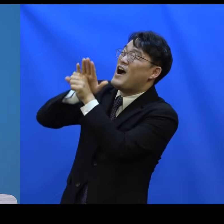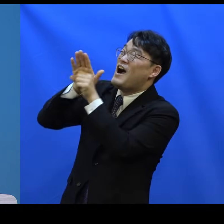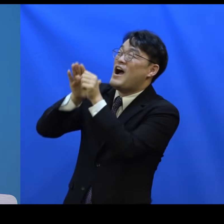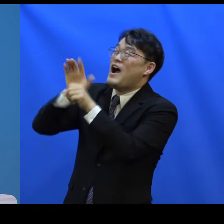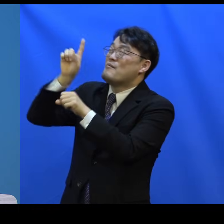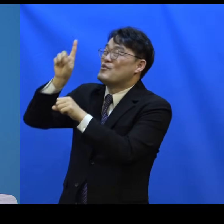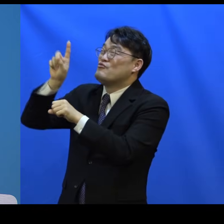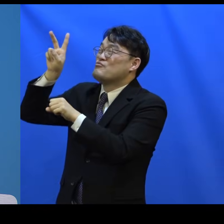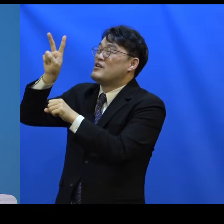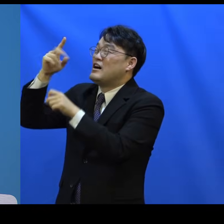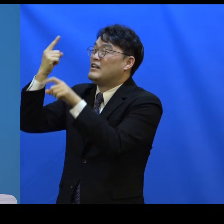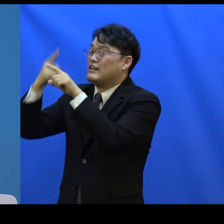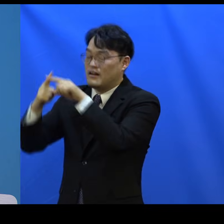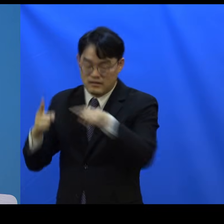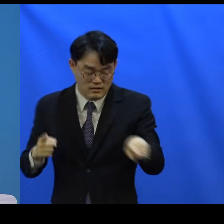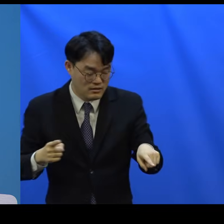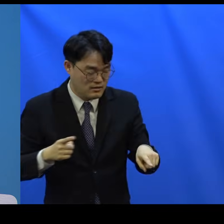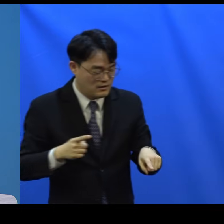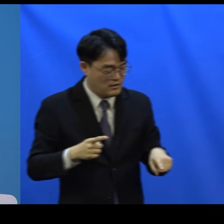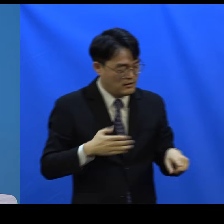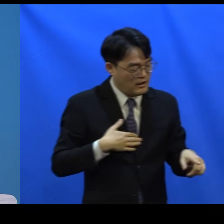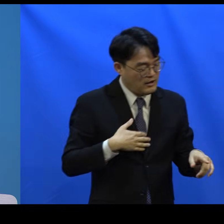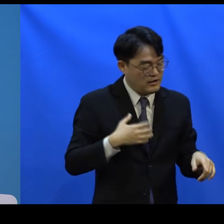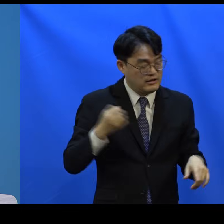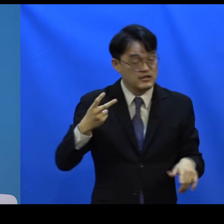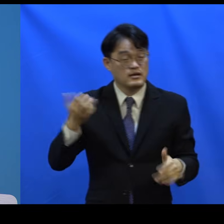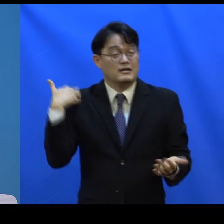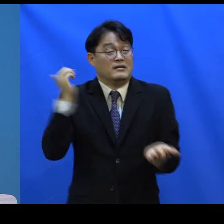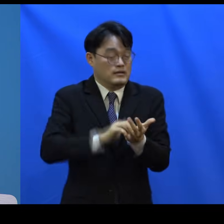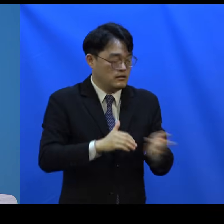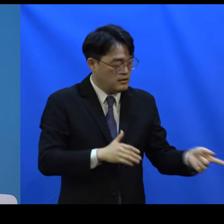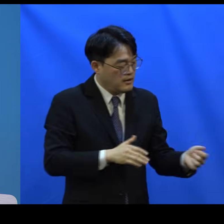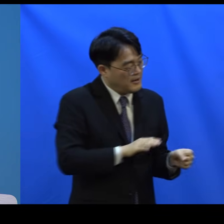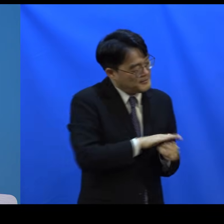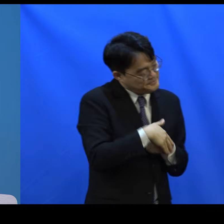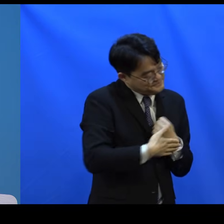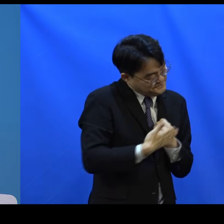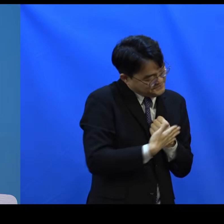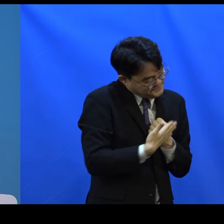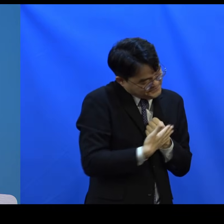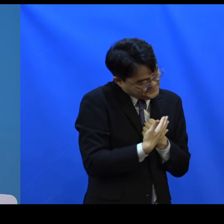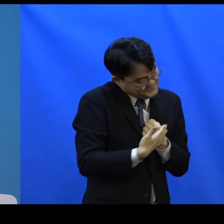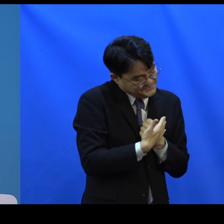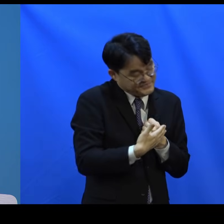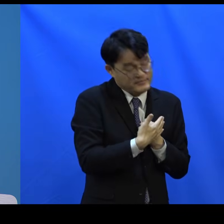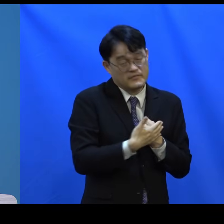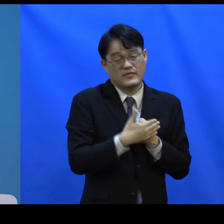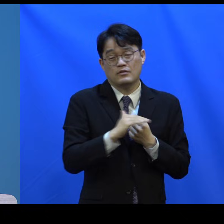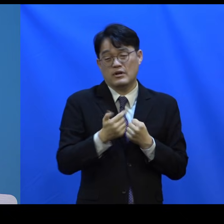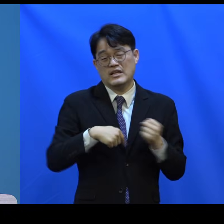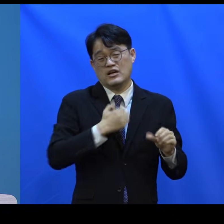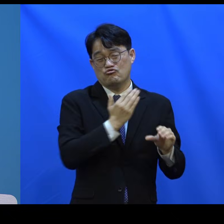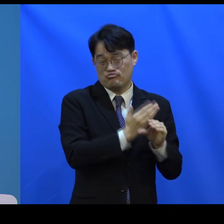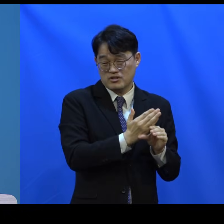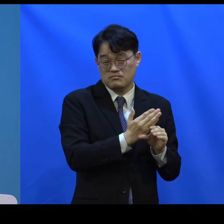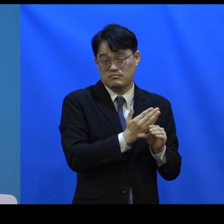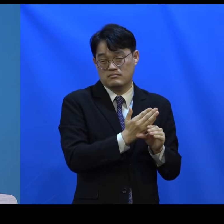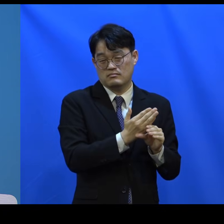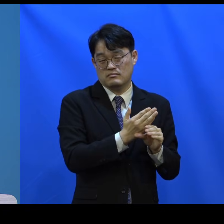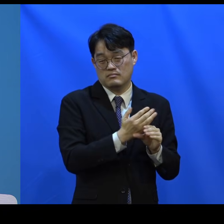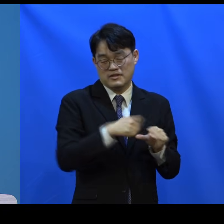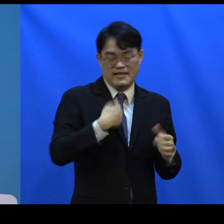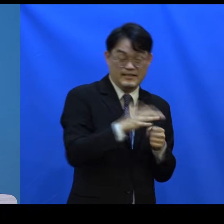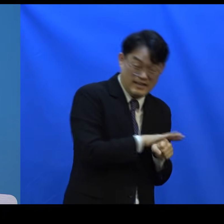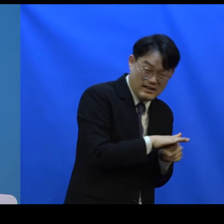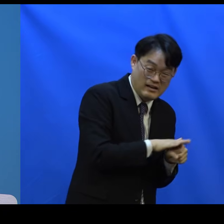집착, 자기중심적, 자기를 사랑함, 이게 안 없어지는 거죠.